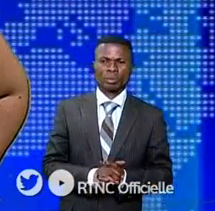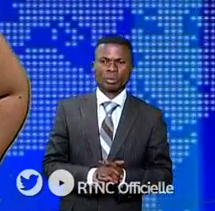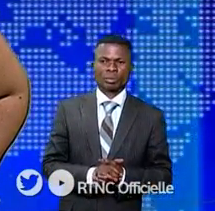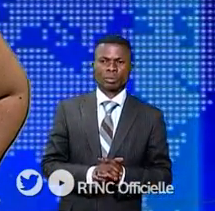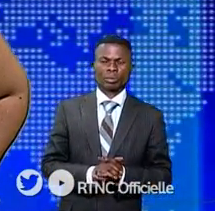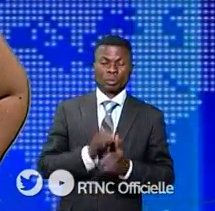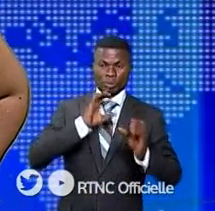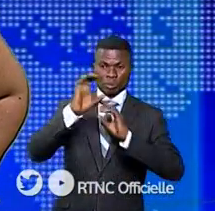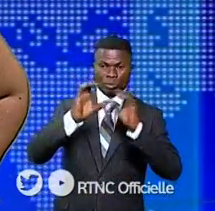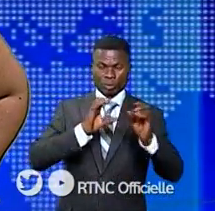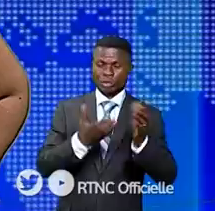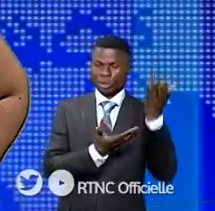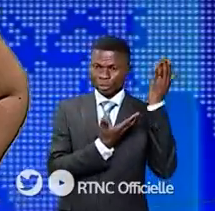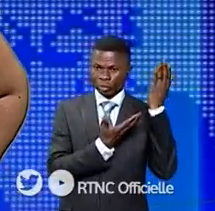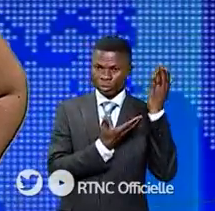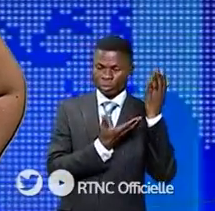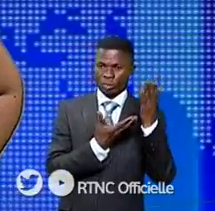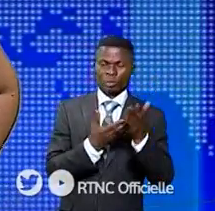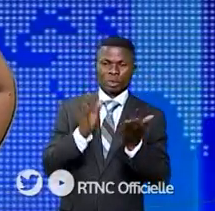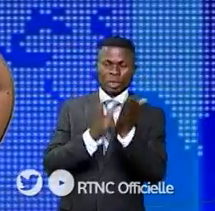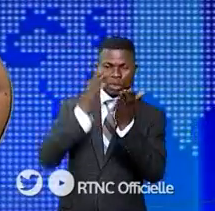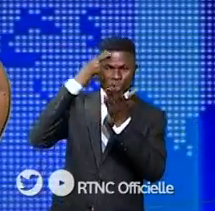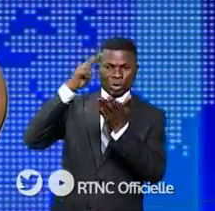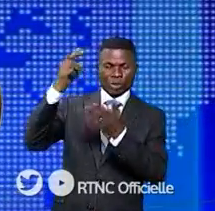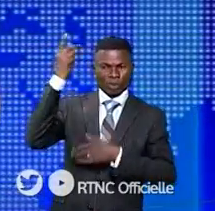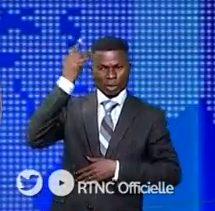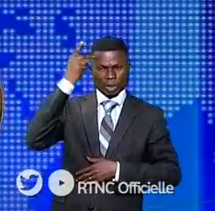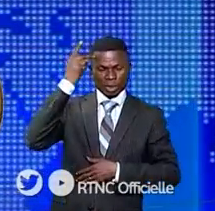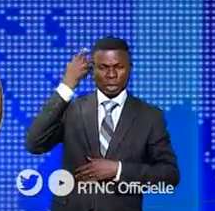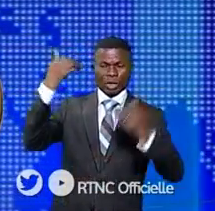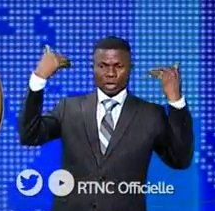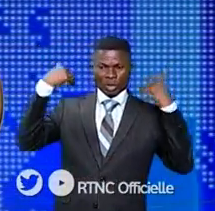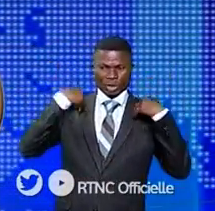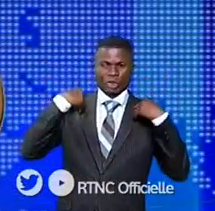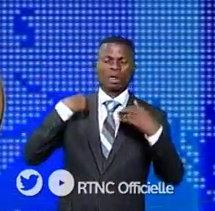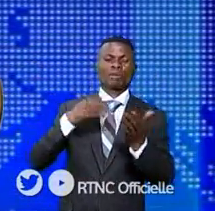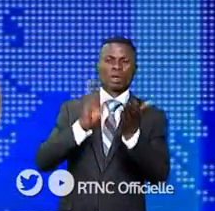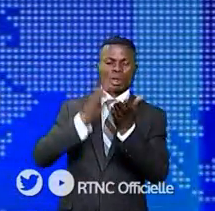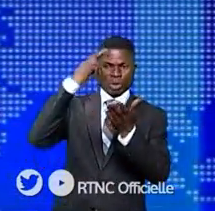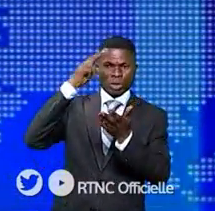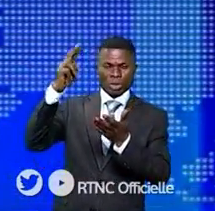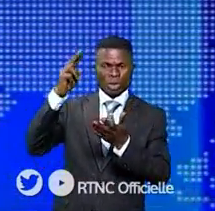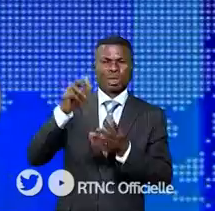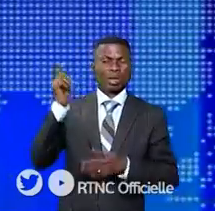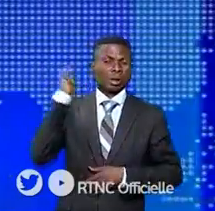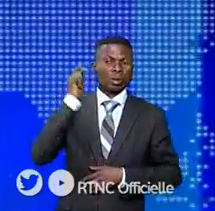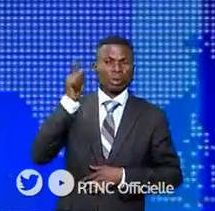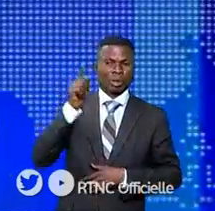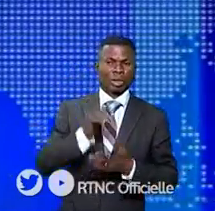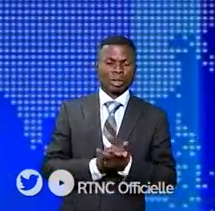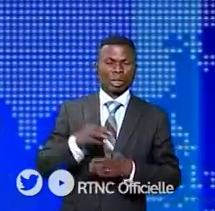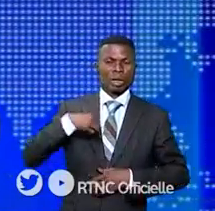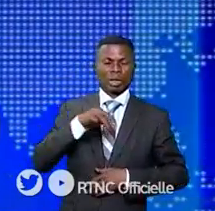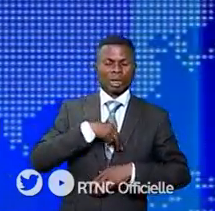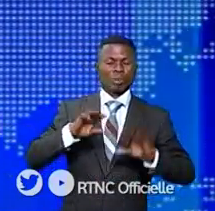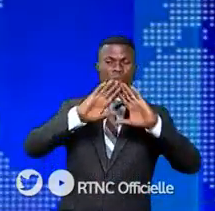ce communiqué très important de l'UNIKIN, le recteur de cette université, le professeur Daniel Ngoma Ndzuzi et les membres du